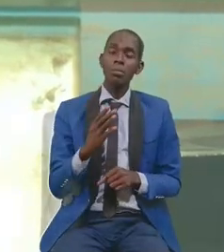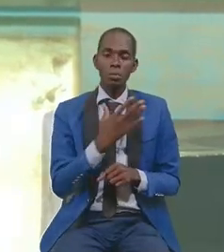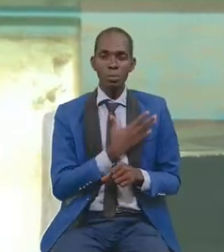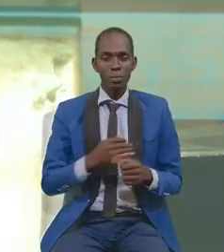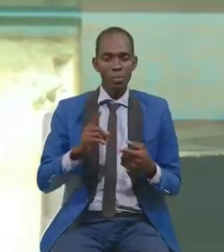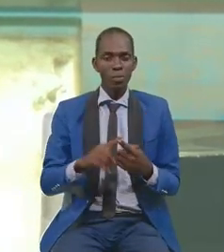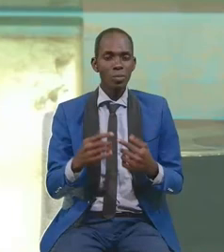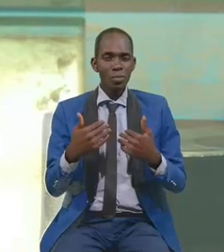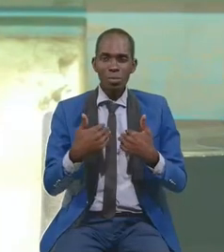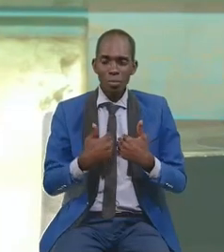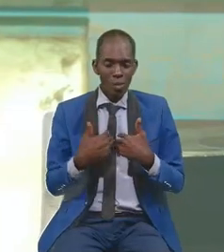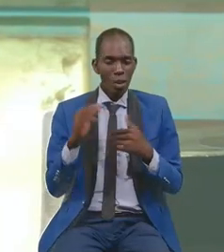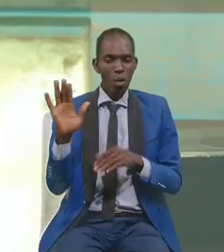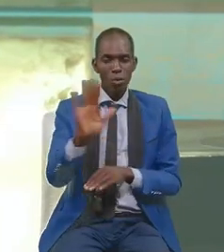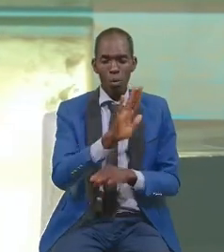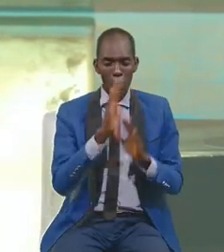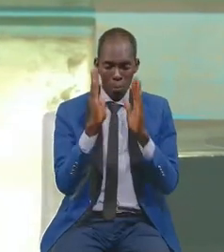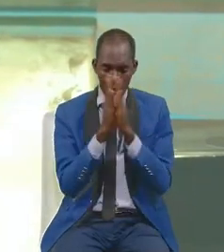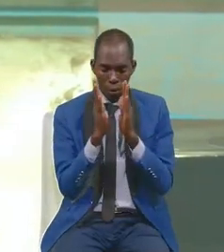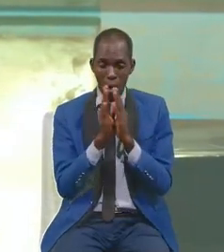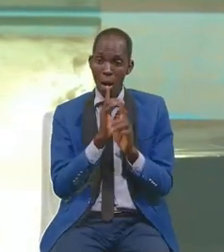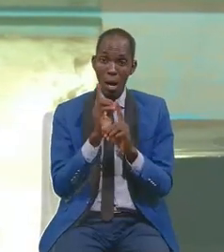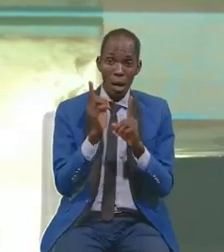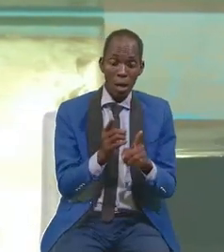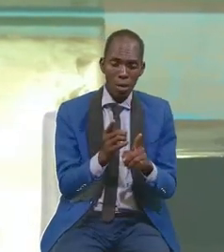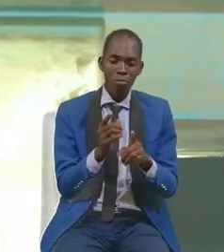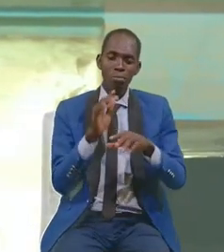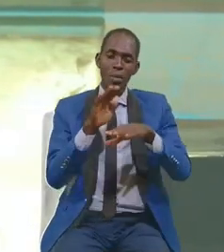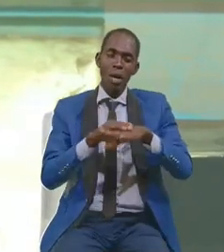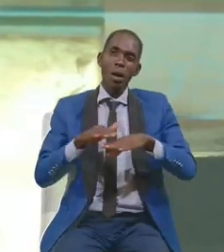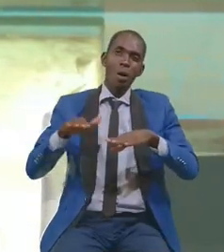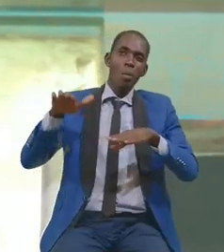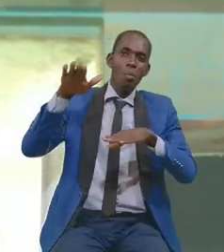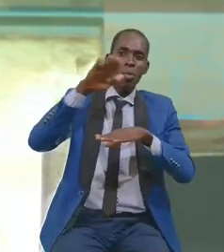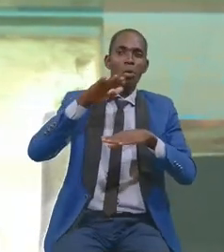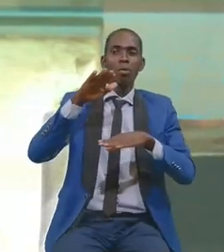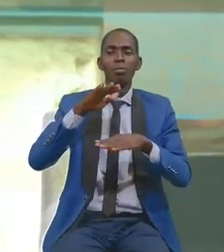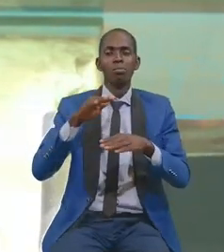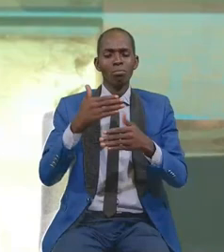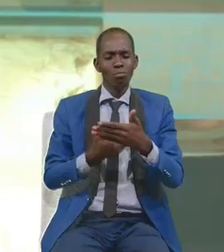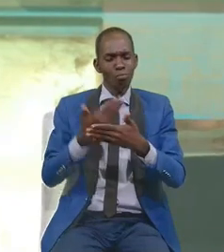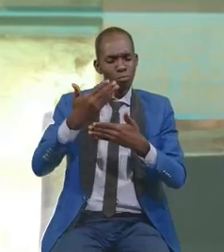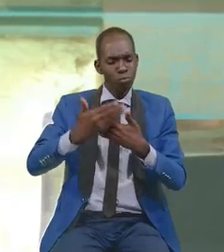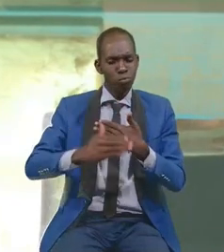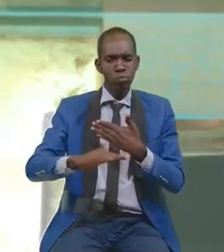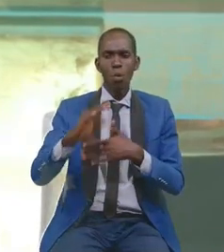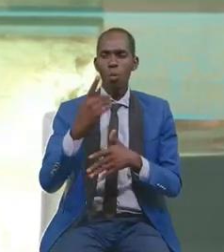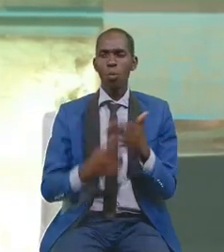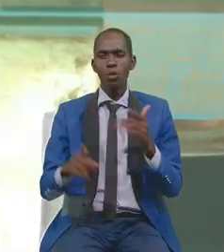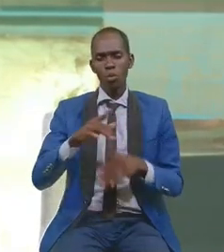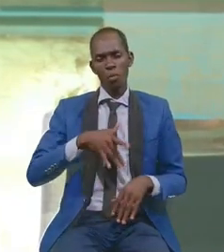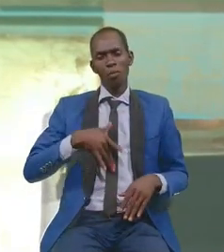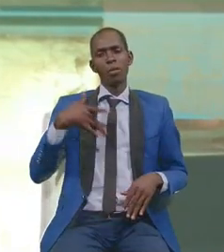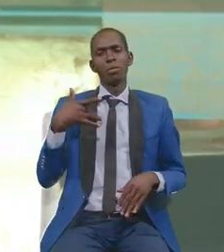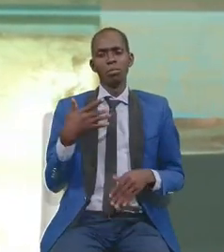toutes les prières exaucées. Prenez pas déçu tout, au-delà de vos sentiments, au-delà